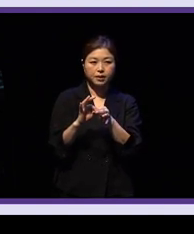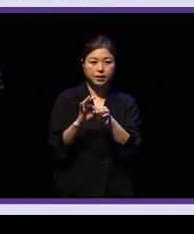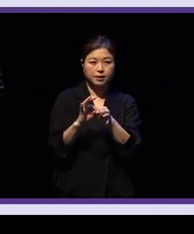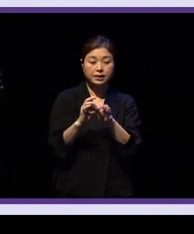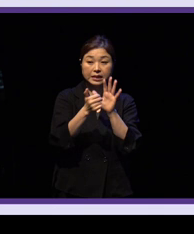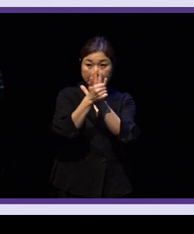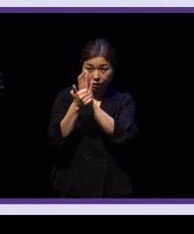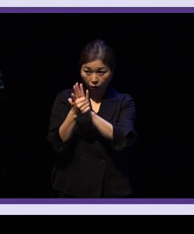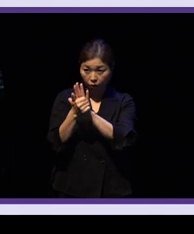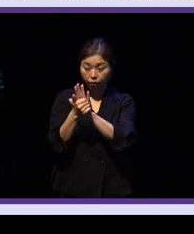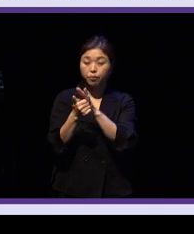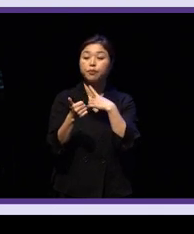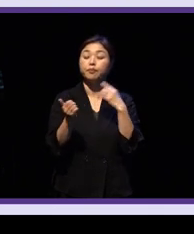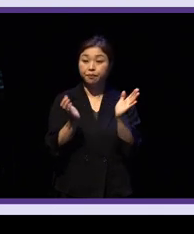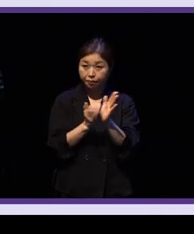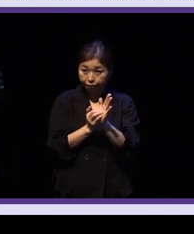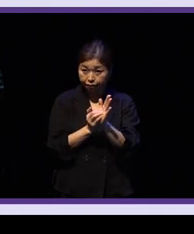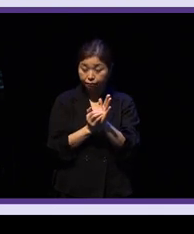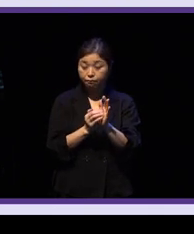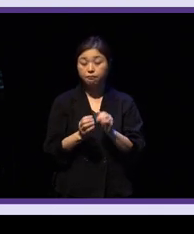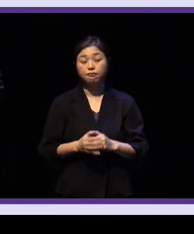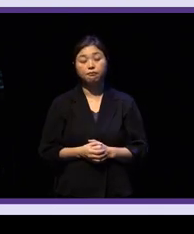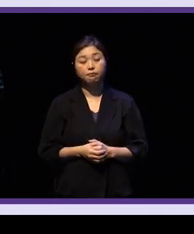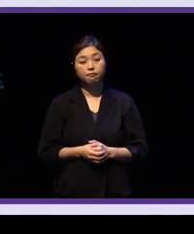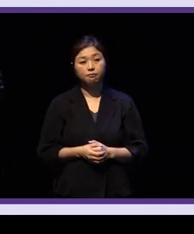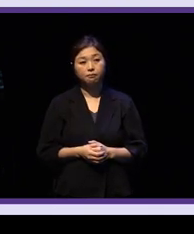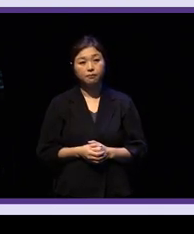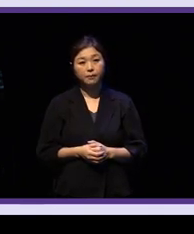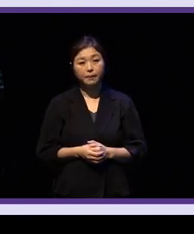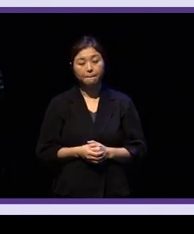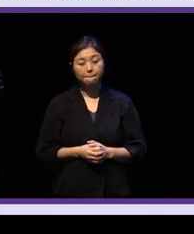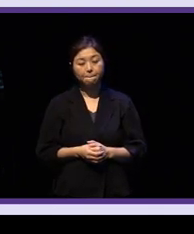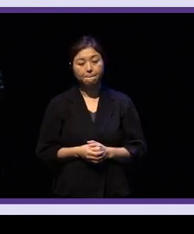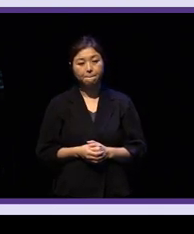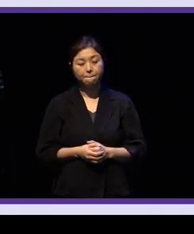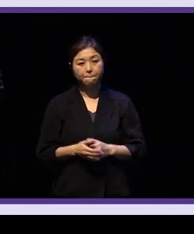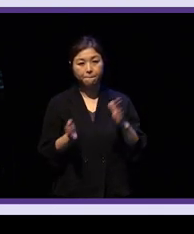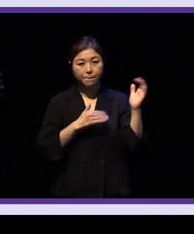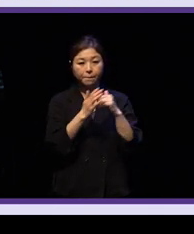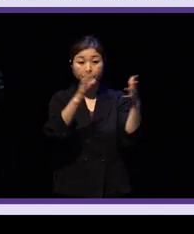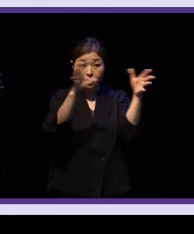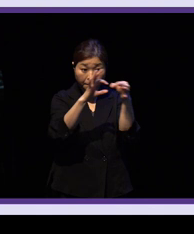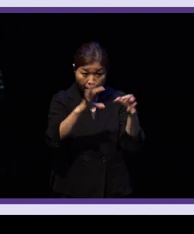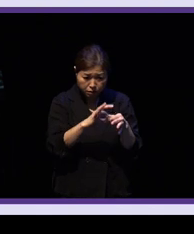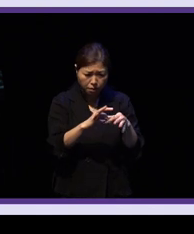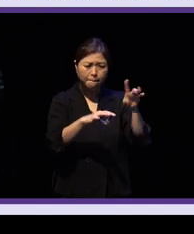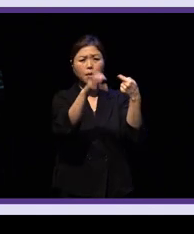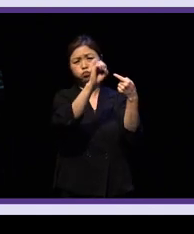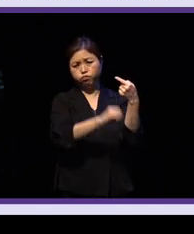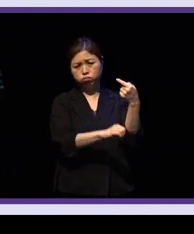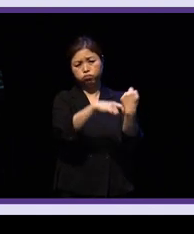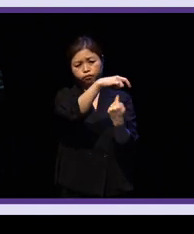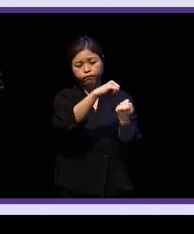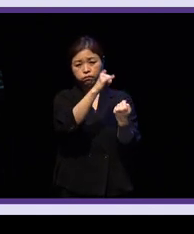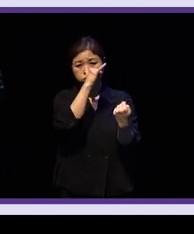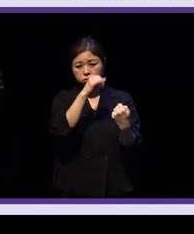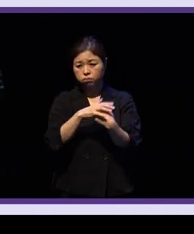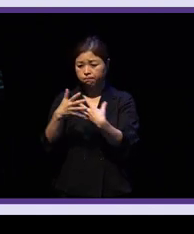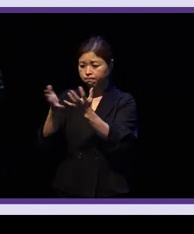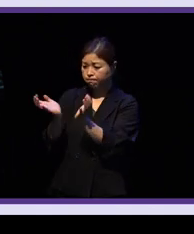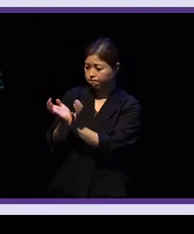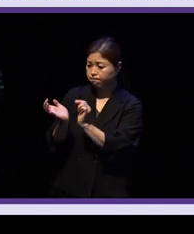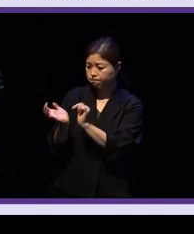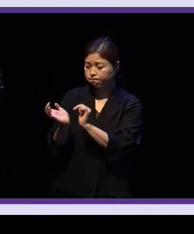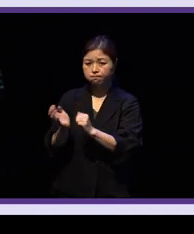정착이 됐었는데 그럼에도 불구하고 또 저는 일괄 매칭형으로 운영하다 보니까 단체 수수료 조금